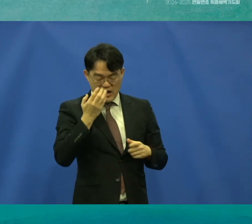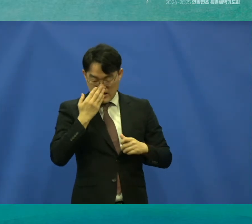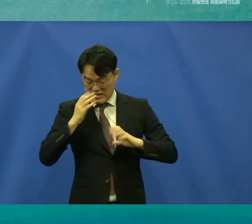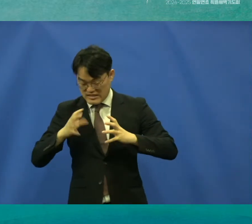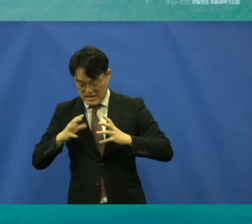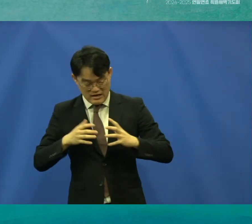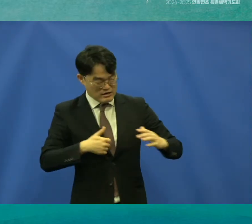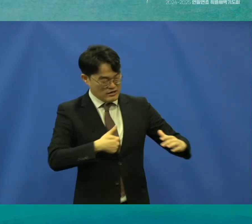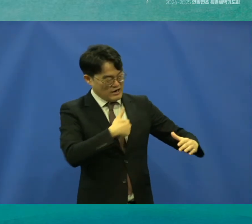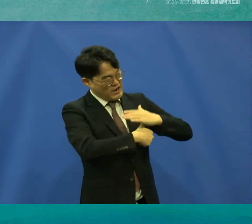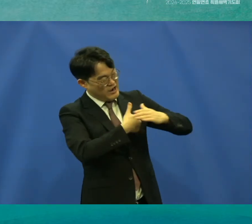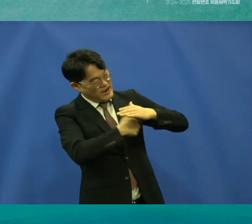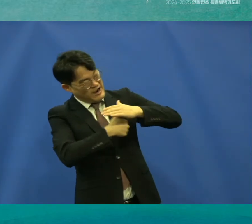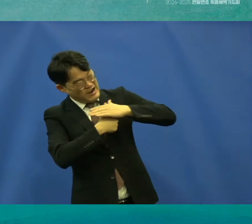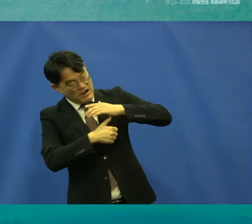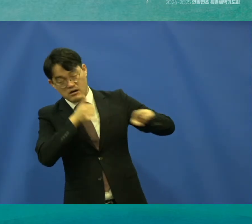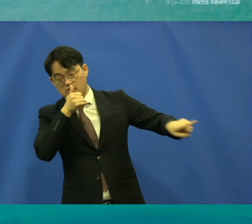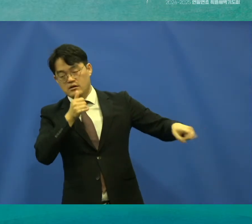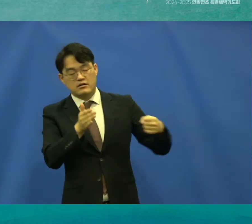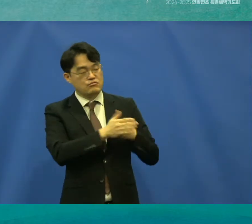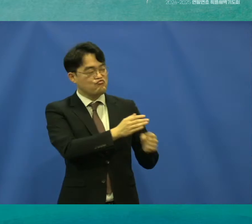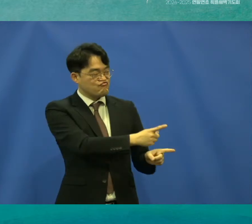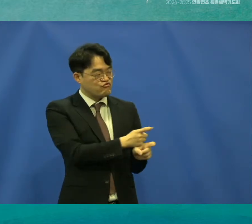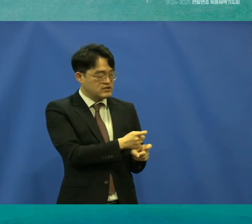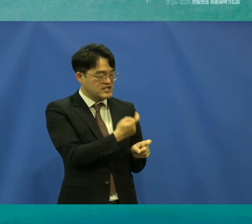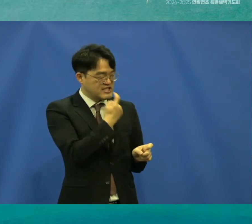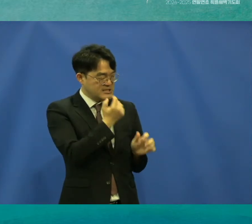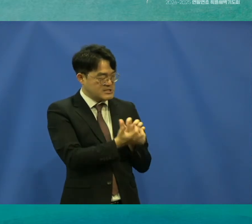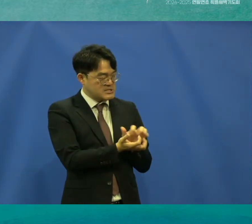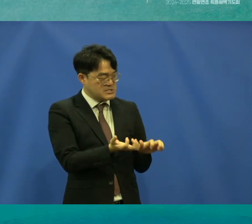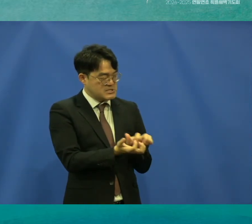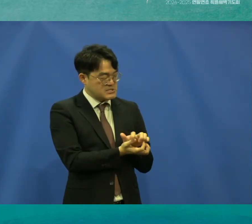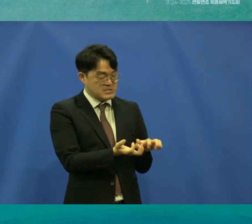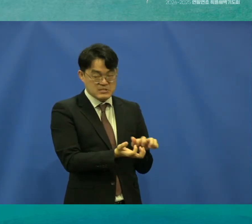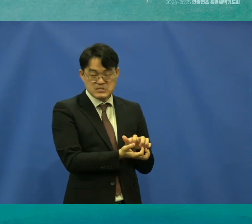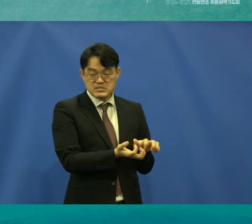유대인 요나에게는 니느웨에 대한 피해의식이 있습니다.